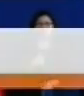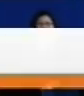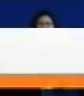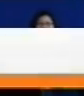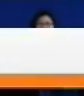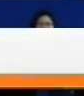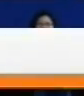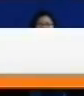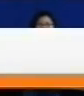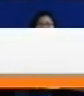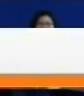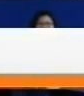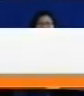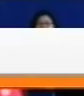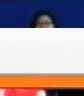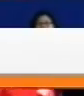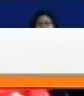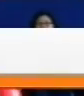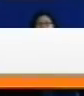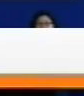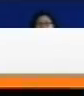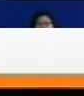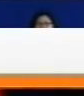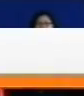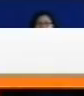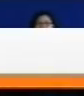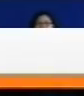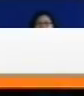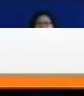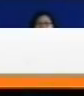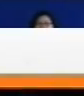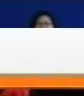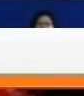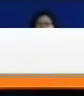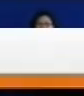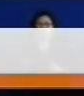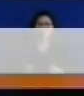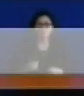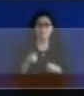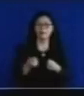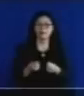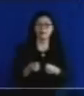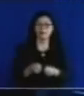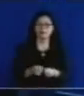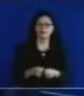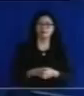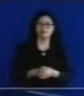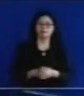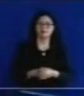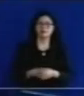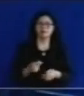Sutamaja Kersana, asli Wong Tani dan Bawang Merah. Di waktu kita, pemerintah Presiden Jokowi dan pemerintah Ida dan Narjo, Bawang Merah nembus